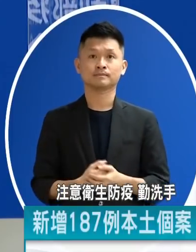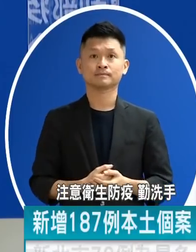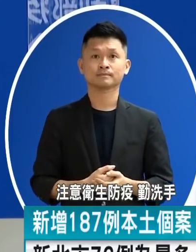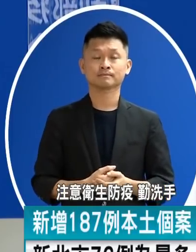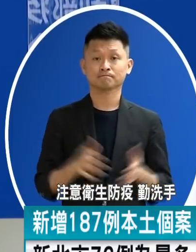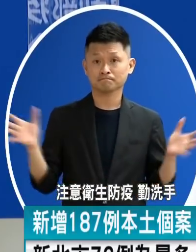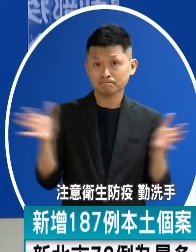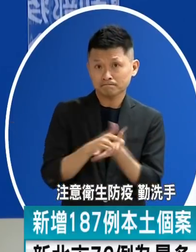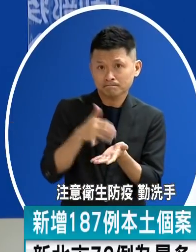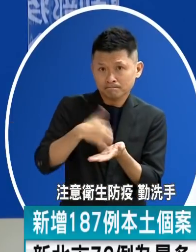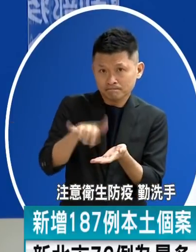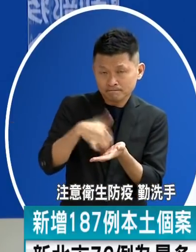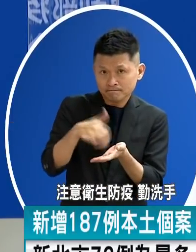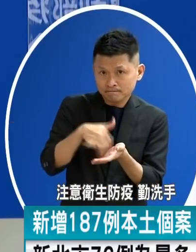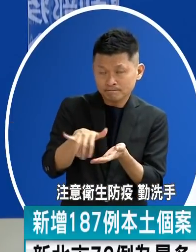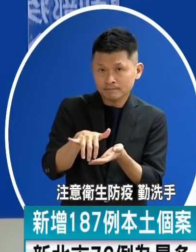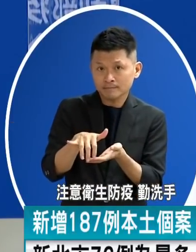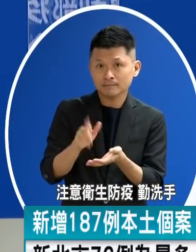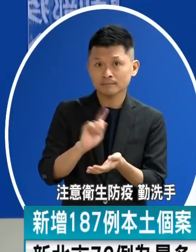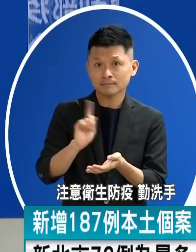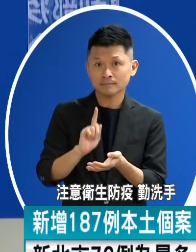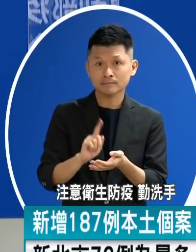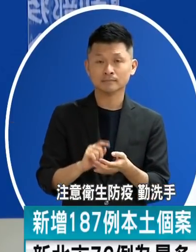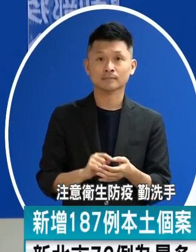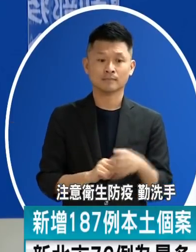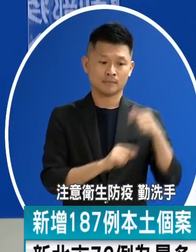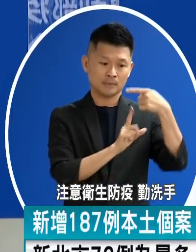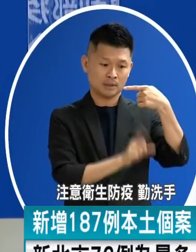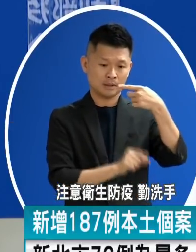如果因为现在可以统计的数字是